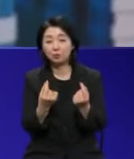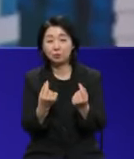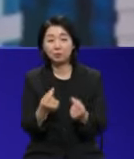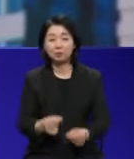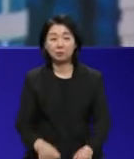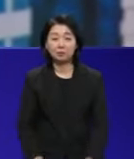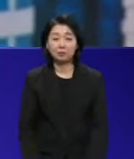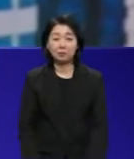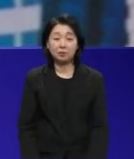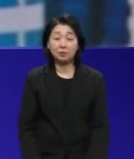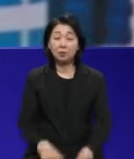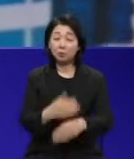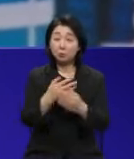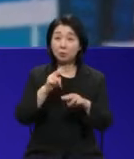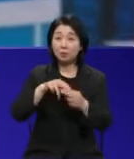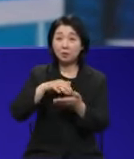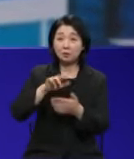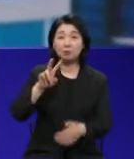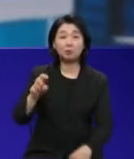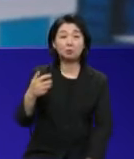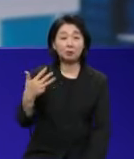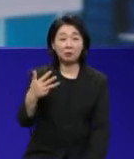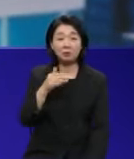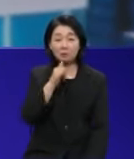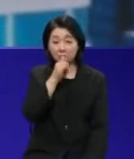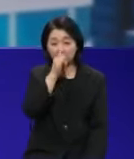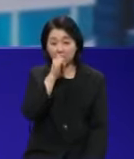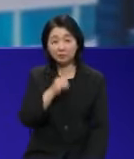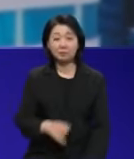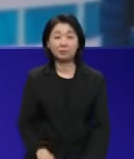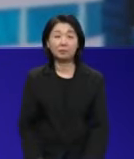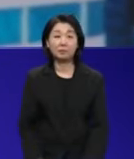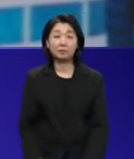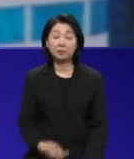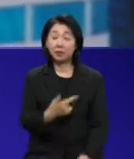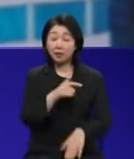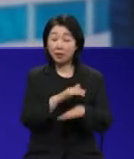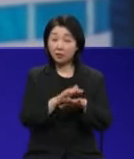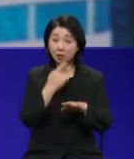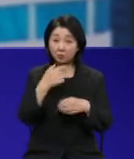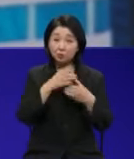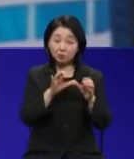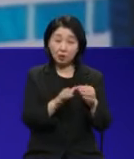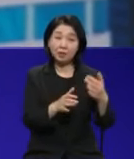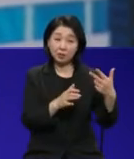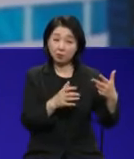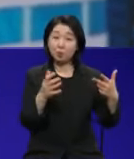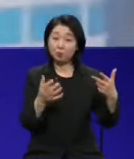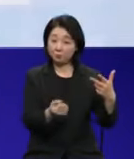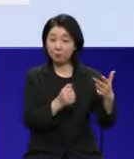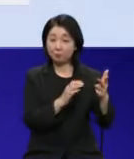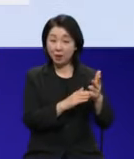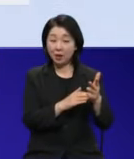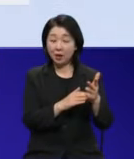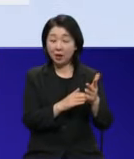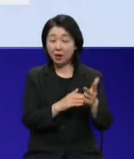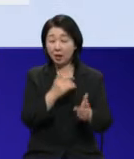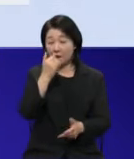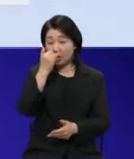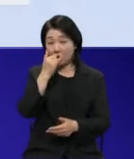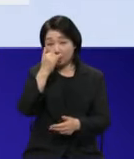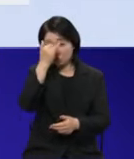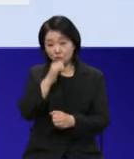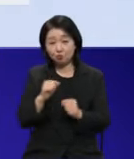총 총 28 석이 있습니다 그 정리를 해 보자면 대전은 민주당이 일곱 석을 가져갔고 충북 같은 경우에는